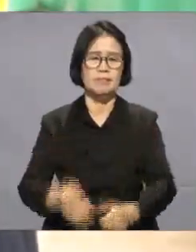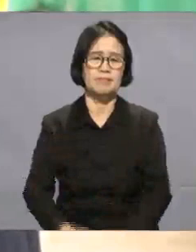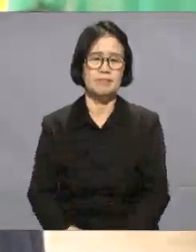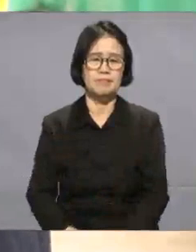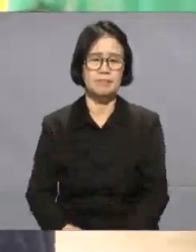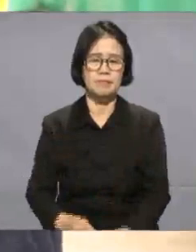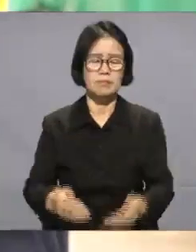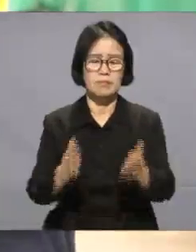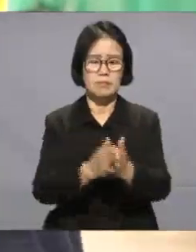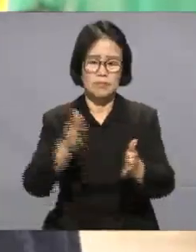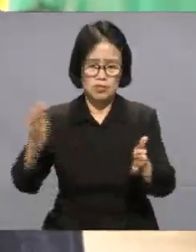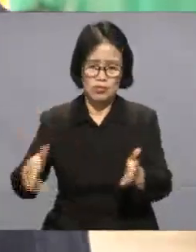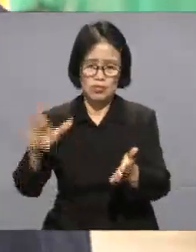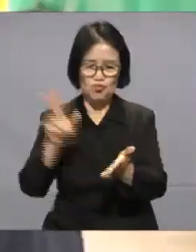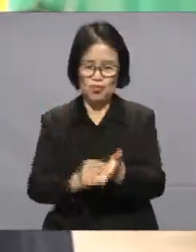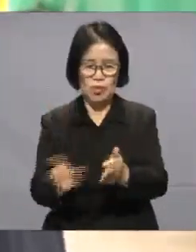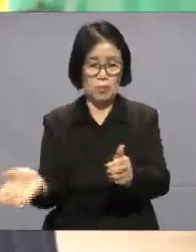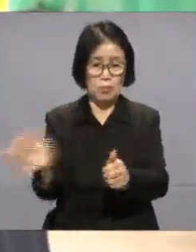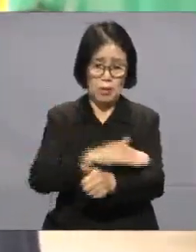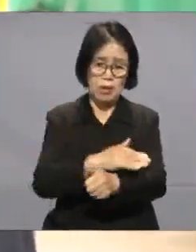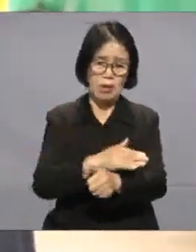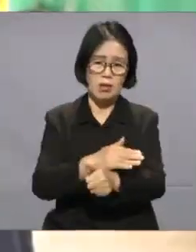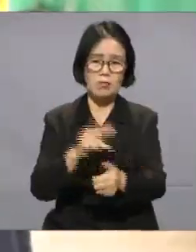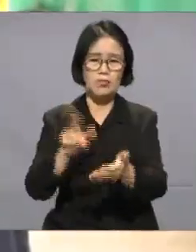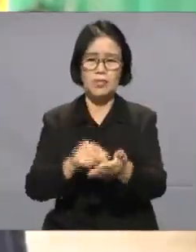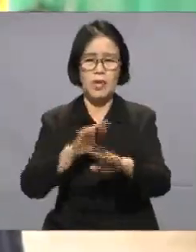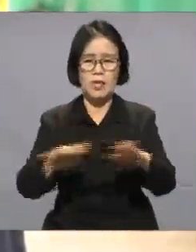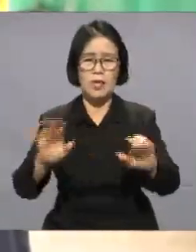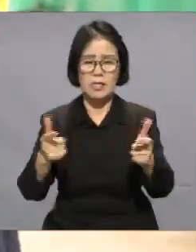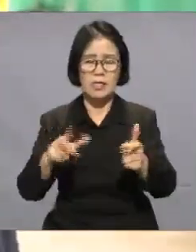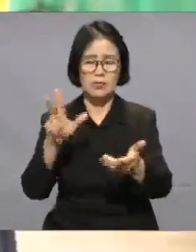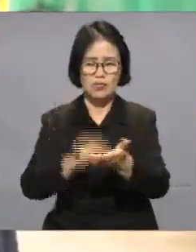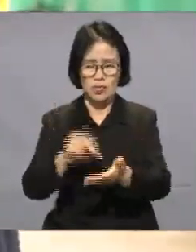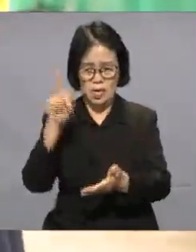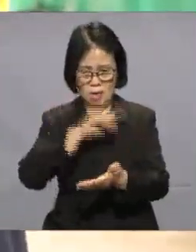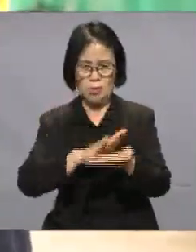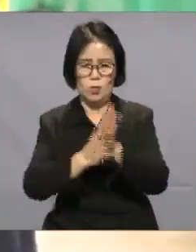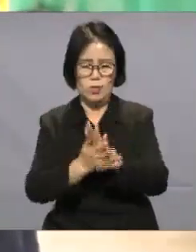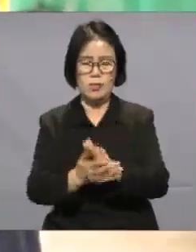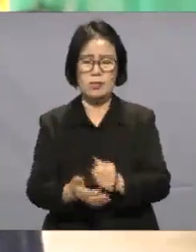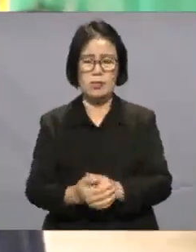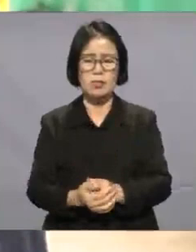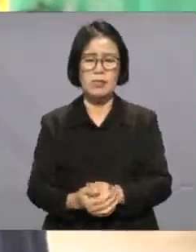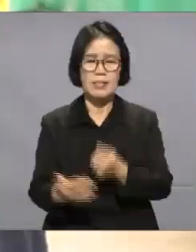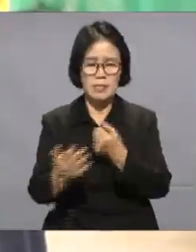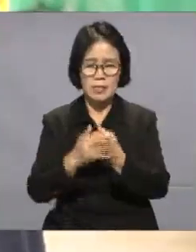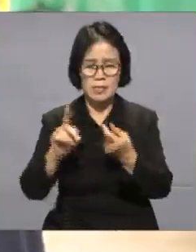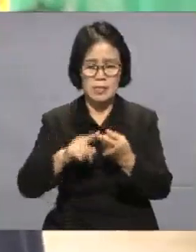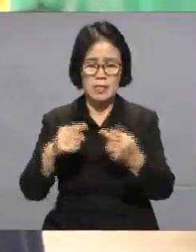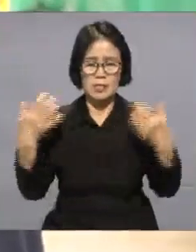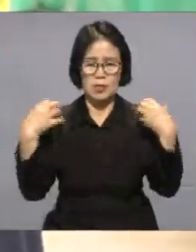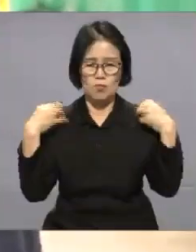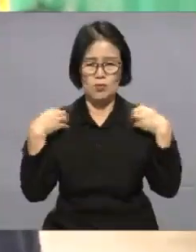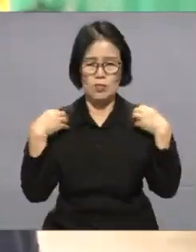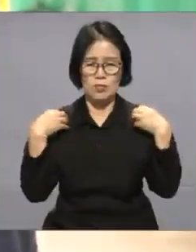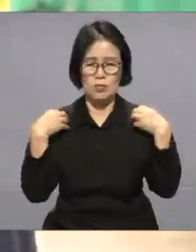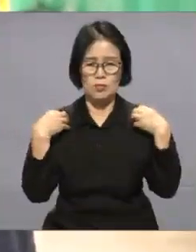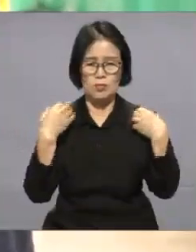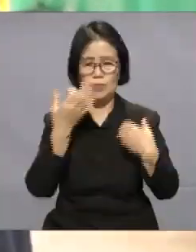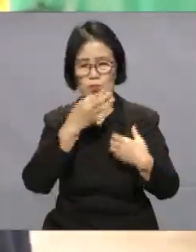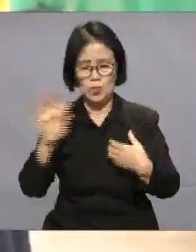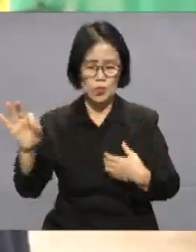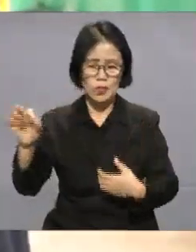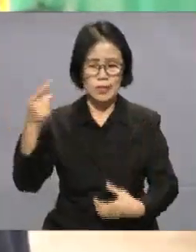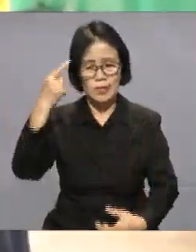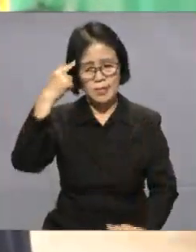단순 연장으로 나머지 문제를 덮는 것은 문제의 해결이 아니라 문제의 악화라고 보기 때문에 그 점에 대해서는 우리 정부로서는 그런